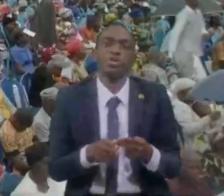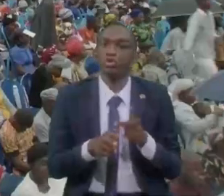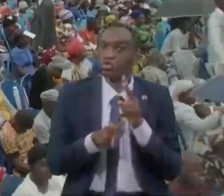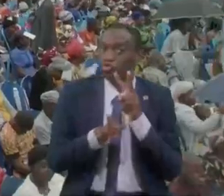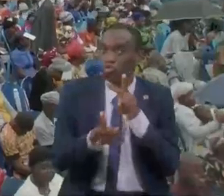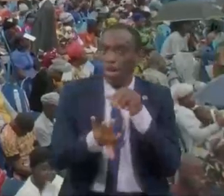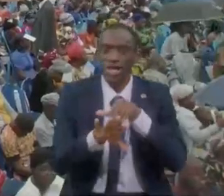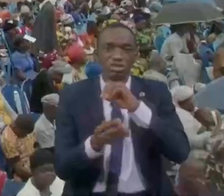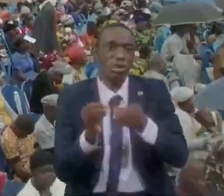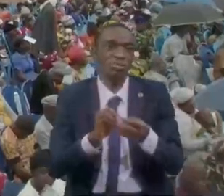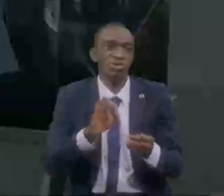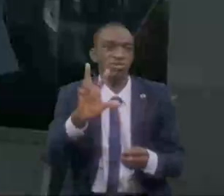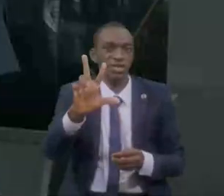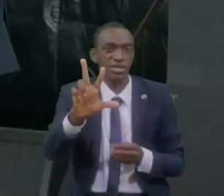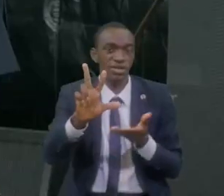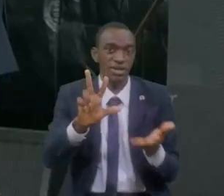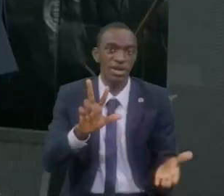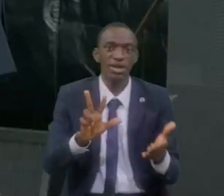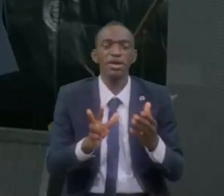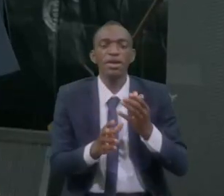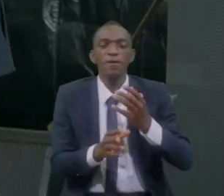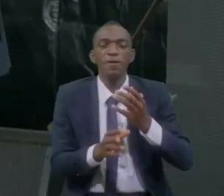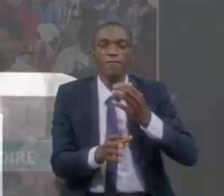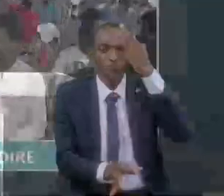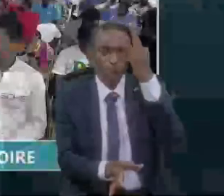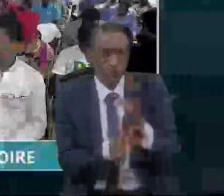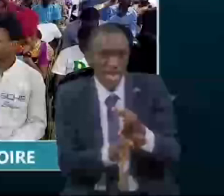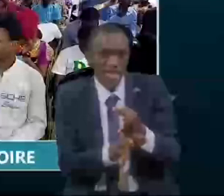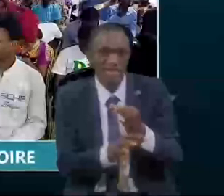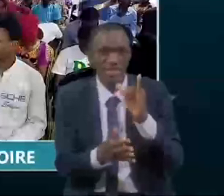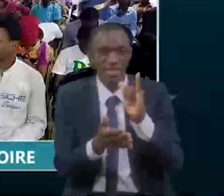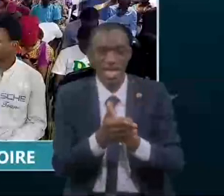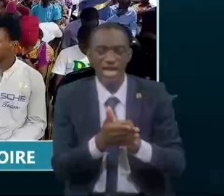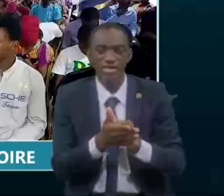Troisième élément maintenant, la foi qui décrète